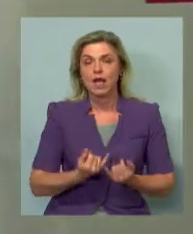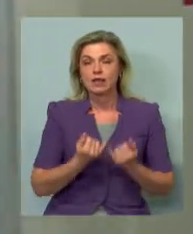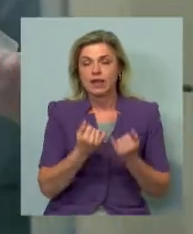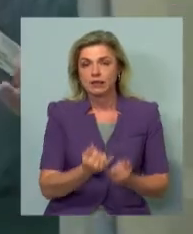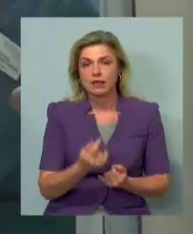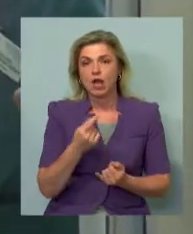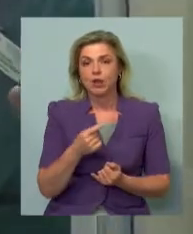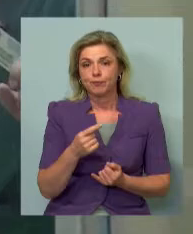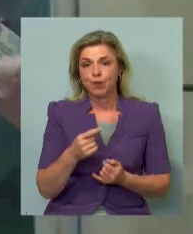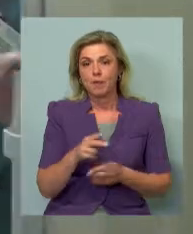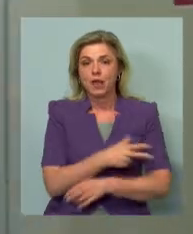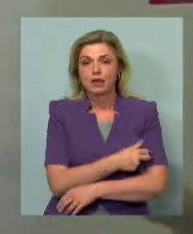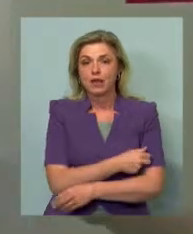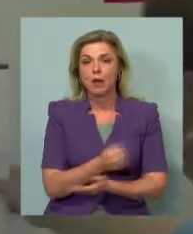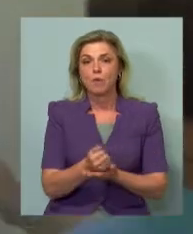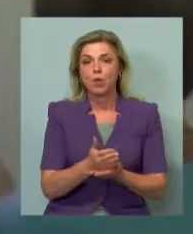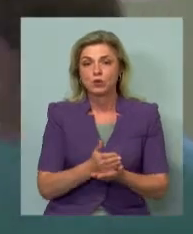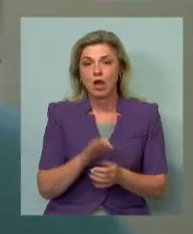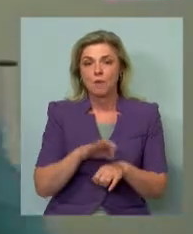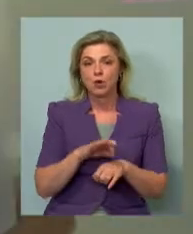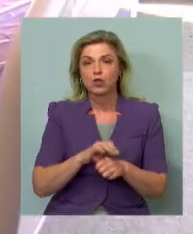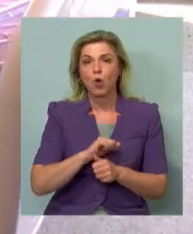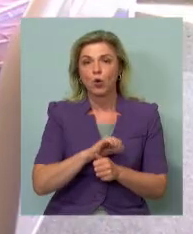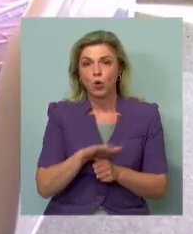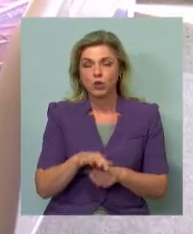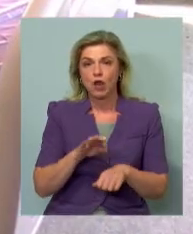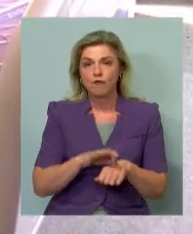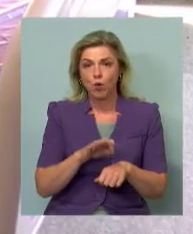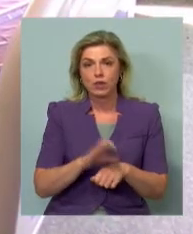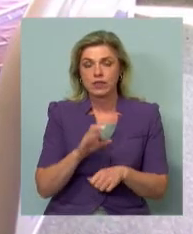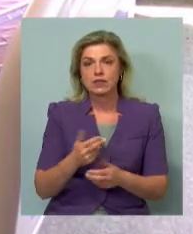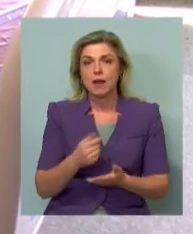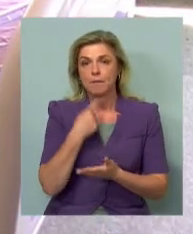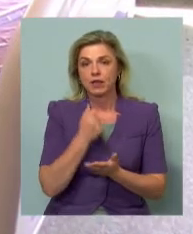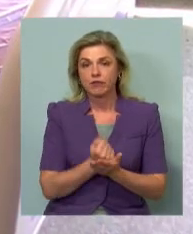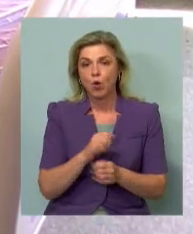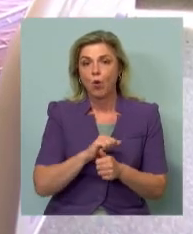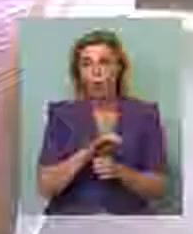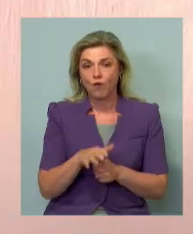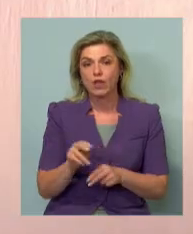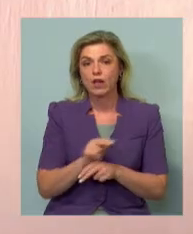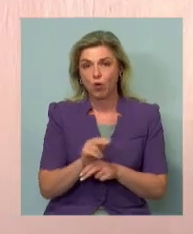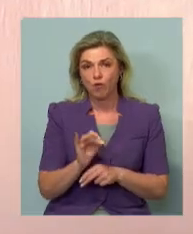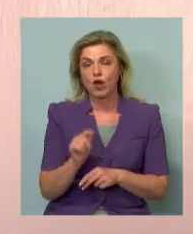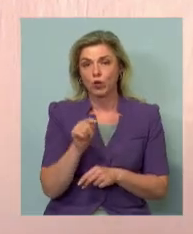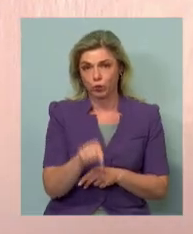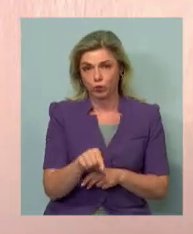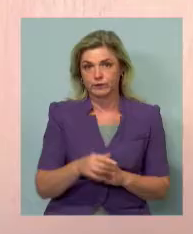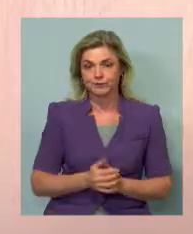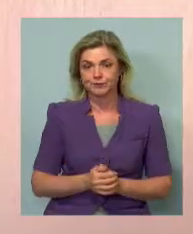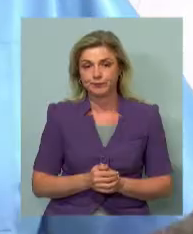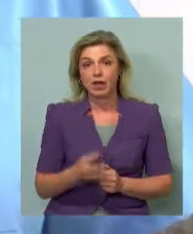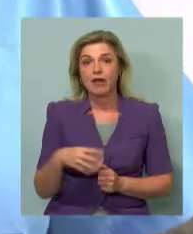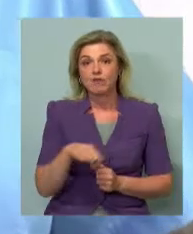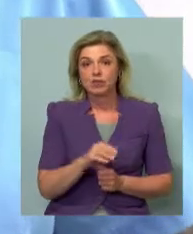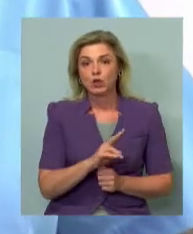3 медичних послуг пацієнтам з коронавірусом, хворих із підтвердженим COVID лікуватимуть і тут. Всі, хто поступив в